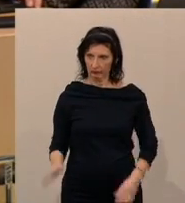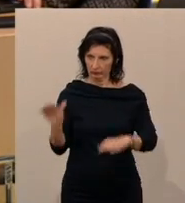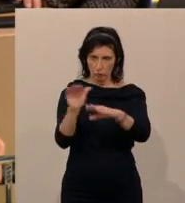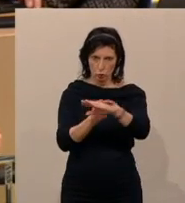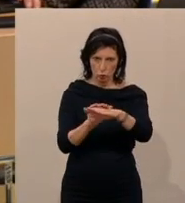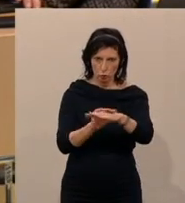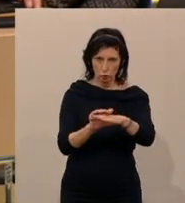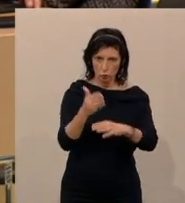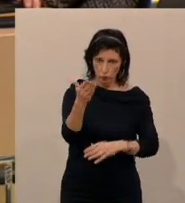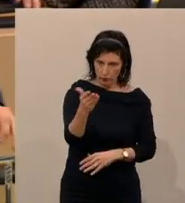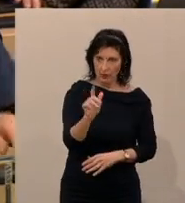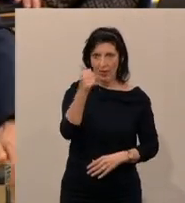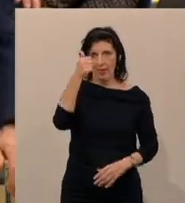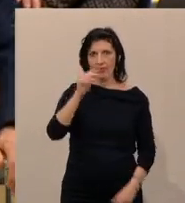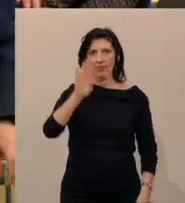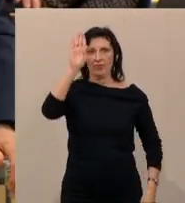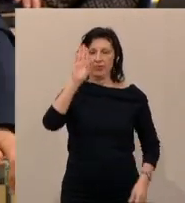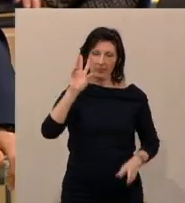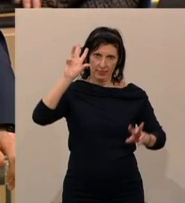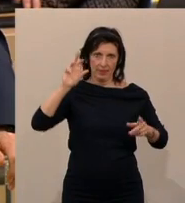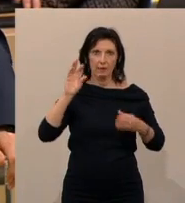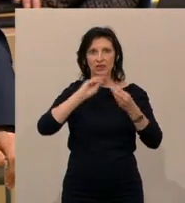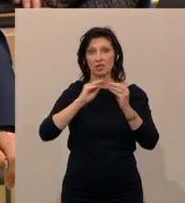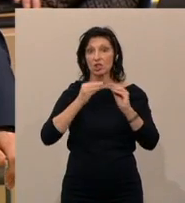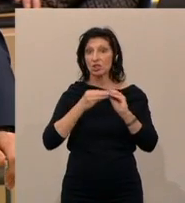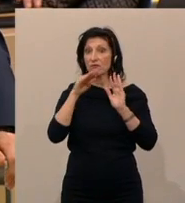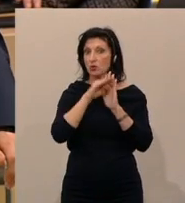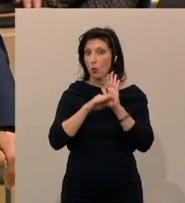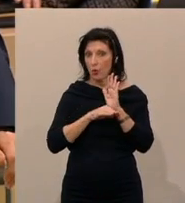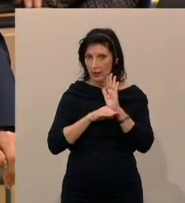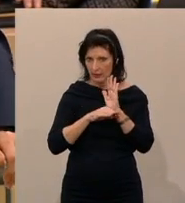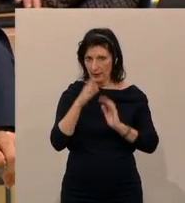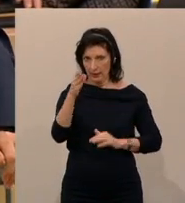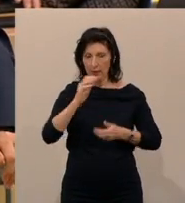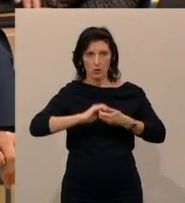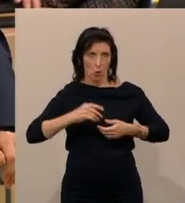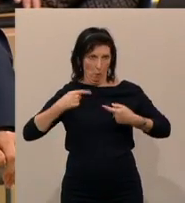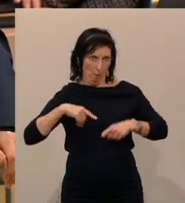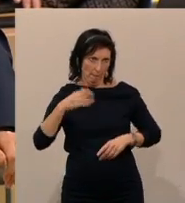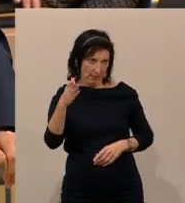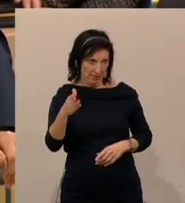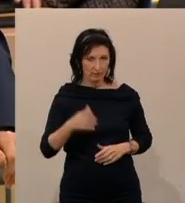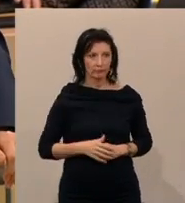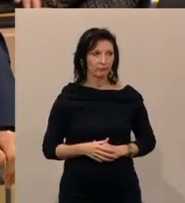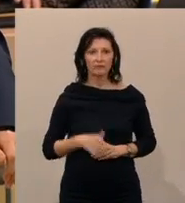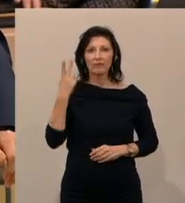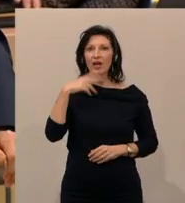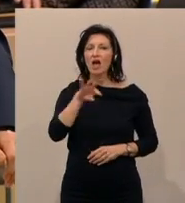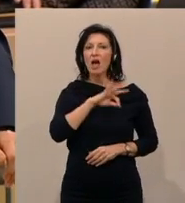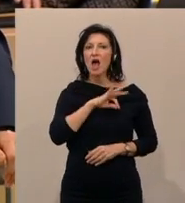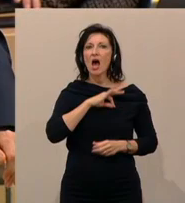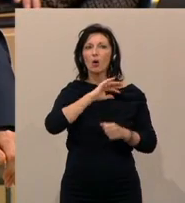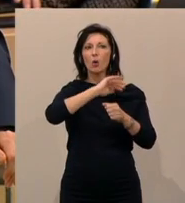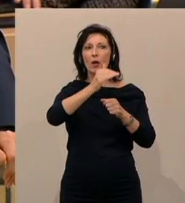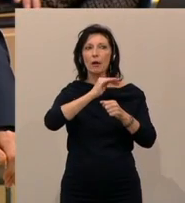Entschuldigung, eine zur Geschäftsordnung darf ich den Herrn Klubobmann. Der Herr Kollege Pilz hat von